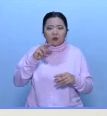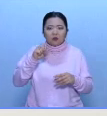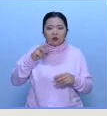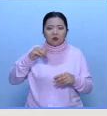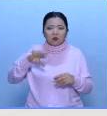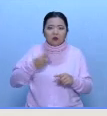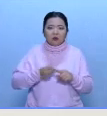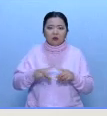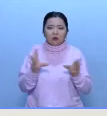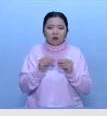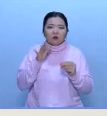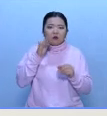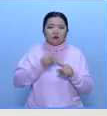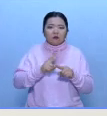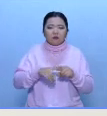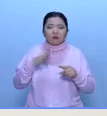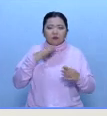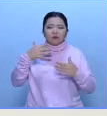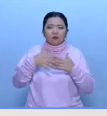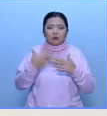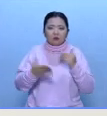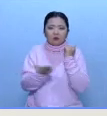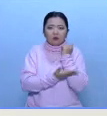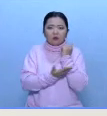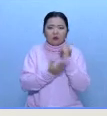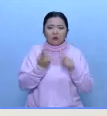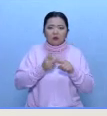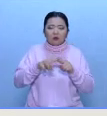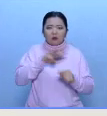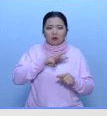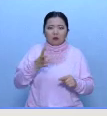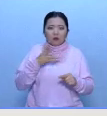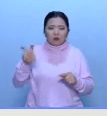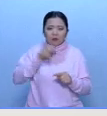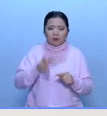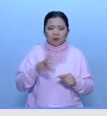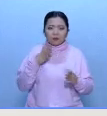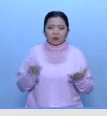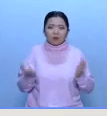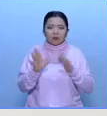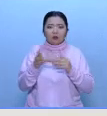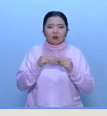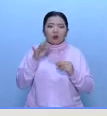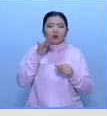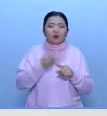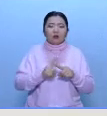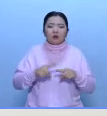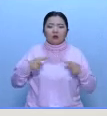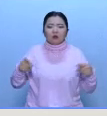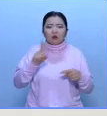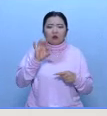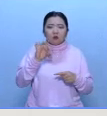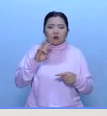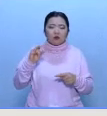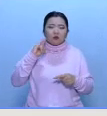2765 бірлігі және қылқан жапырақты ағаштың 310 бірлігі отырғызылды. Оның ішінде солтүстік өнеркәсіптік зонадағы кәсіпорындар